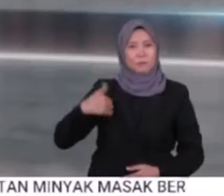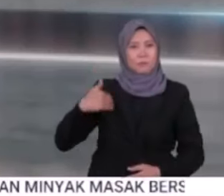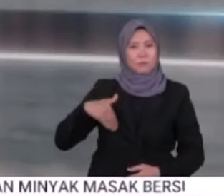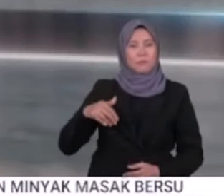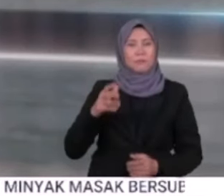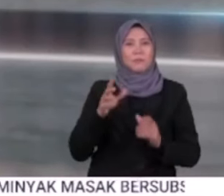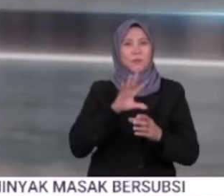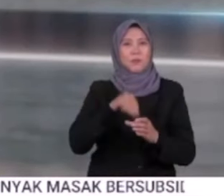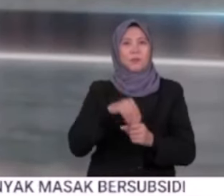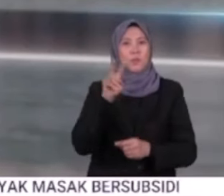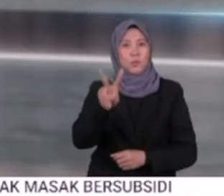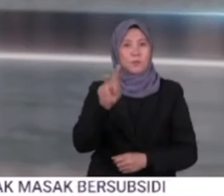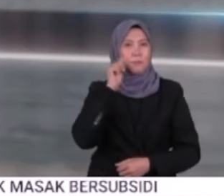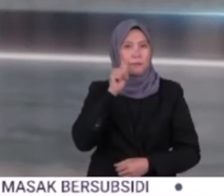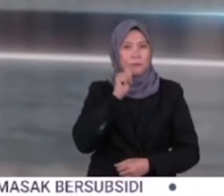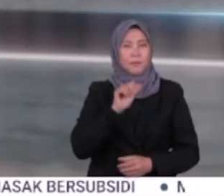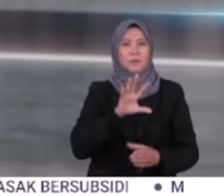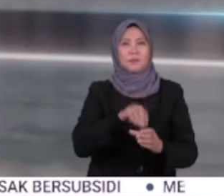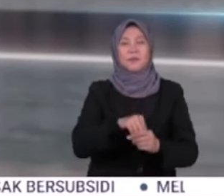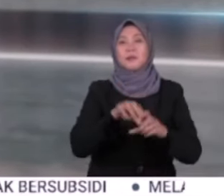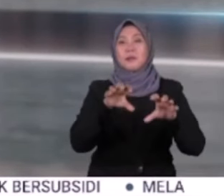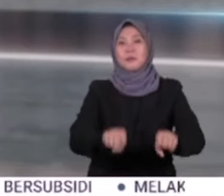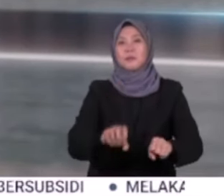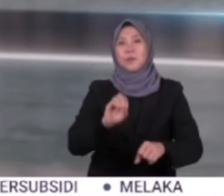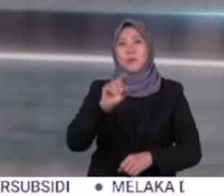wanita ditahan manusia